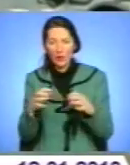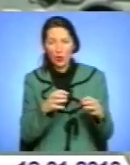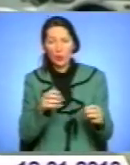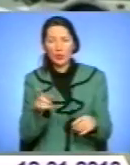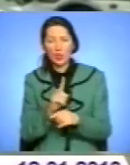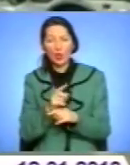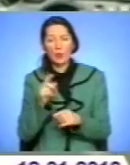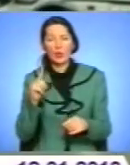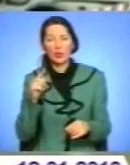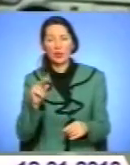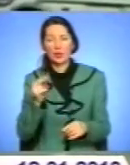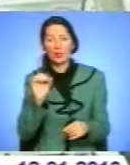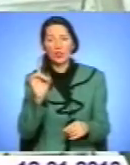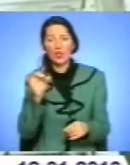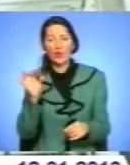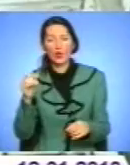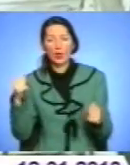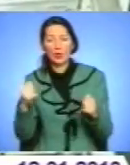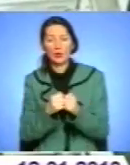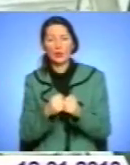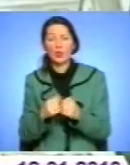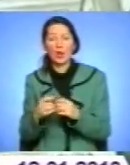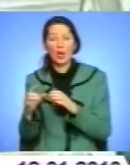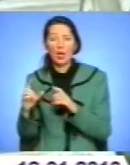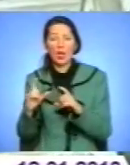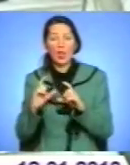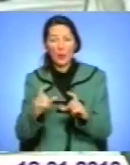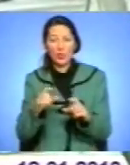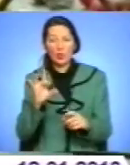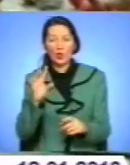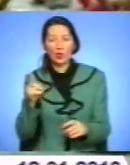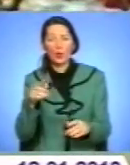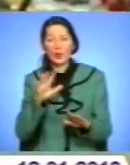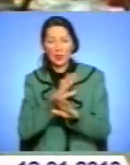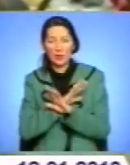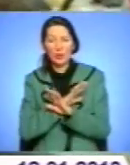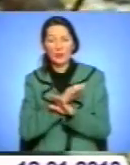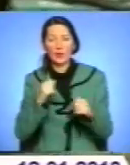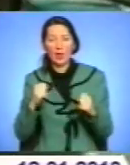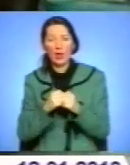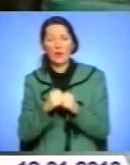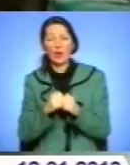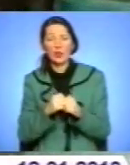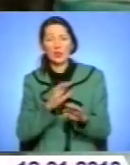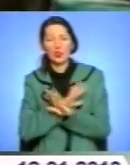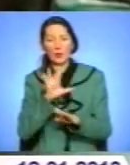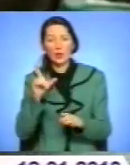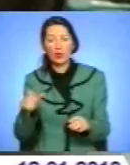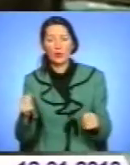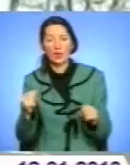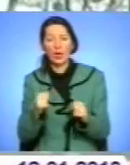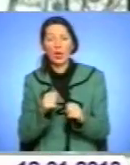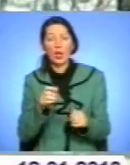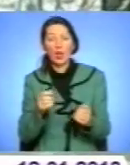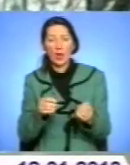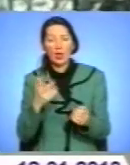зіткнувся з вантажівкою «Рено». Внаслідок дорожньо-транспортної пригоди загинуло 5 осіб. 3 пасажири на місці події, водій автобуса, по